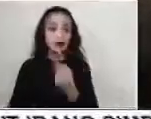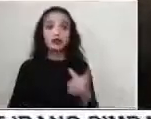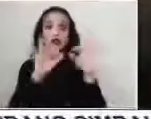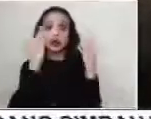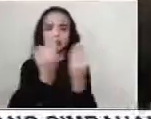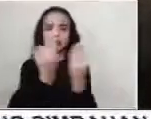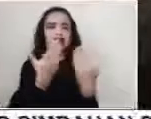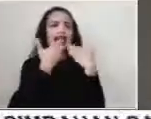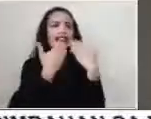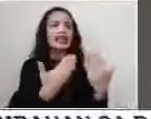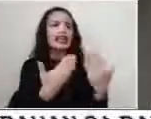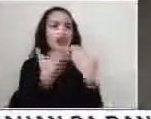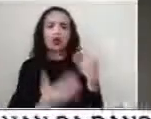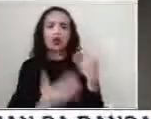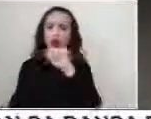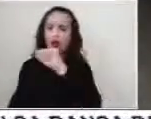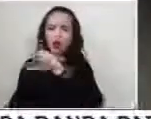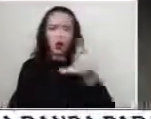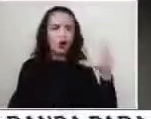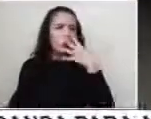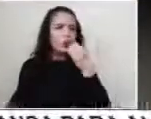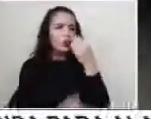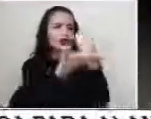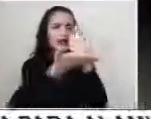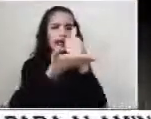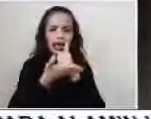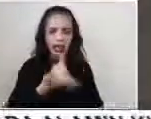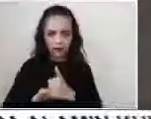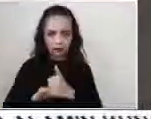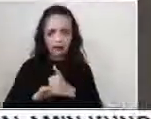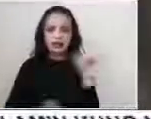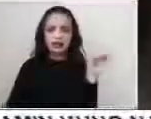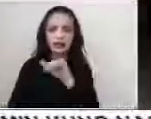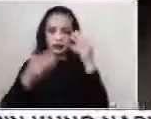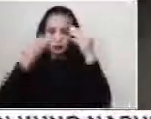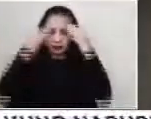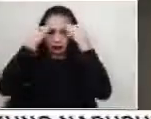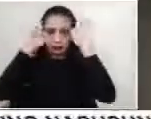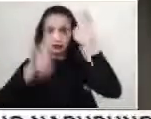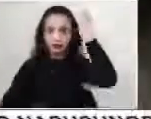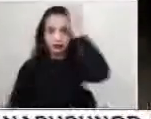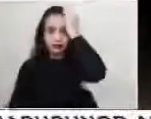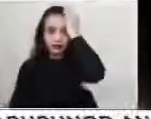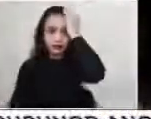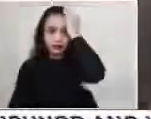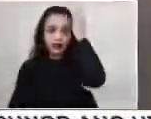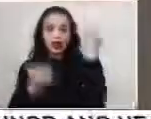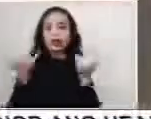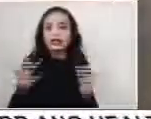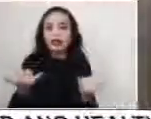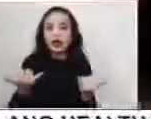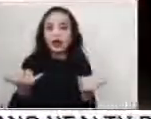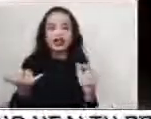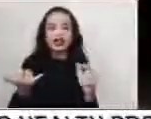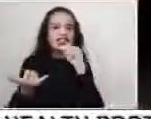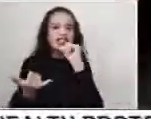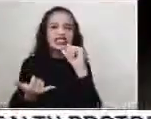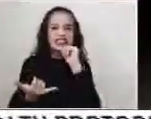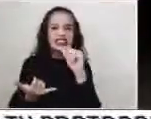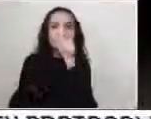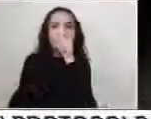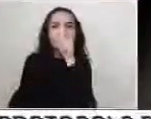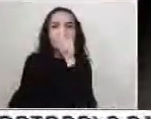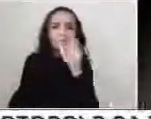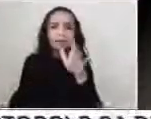at makakamit nila ang hustisya sa nangyari sa kanilang anak. Samantala, tumanggi mo nang magbigay ng pahayag ang pulisya kaugnay